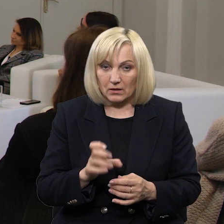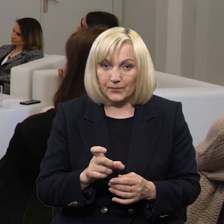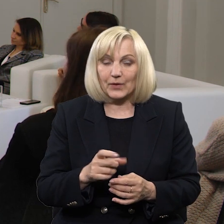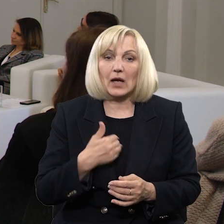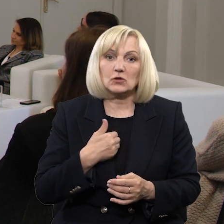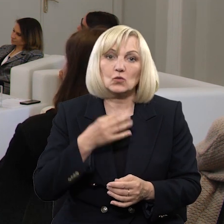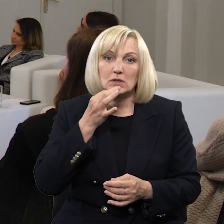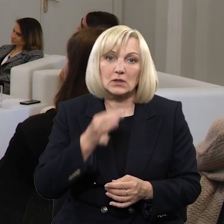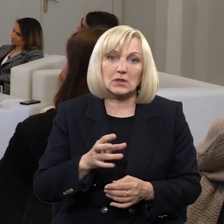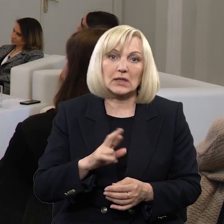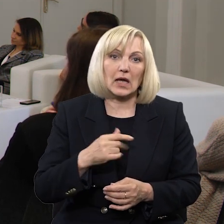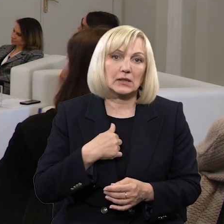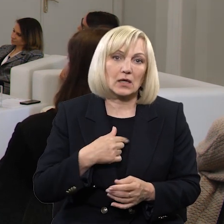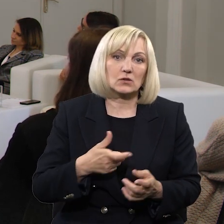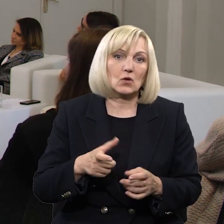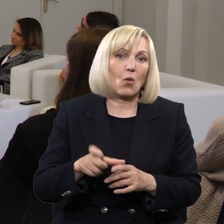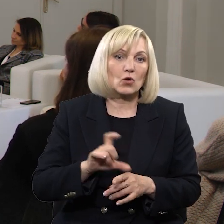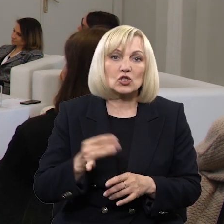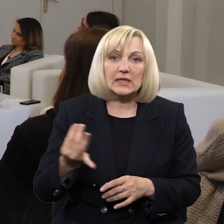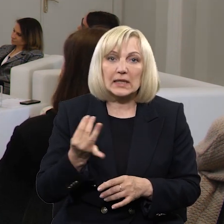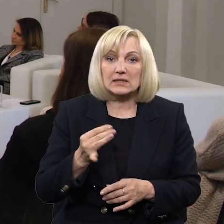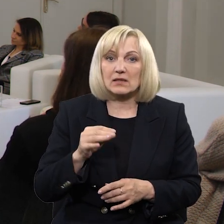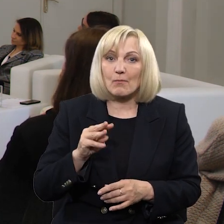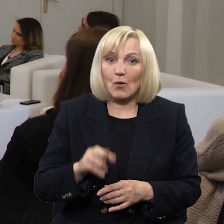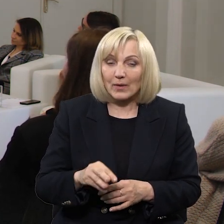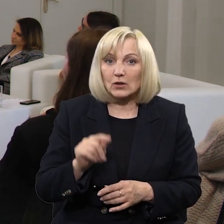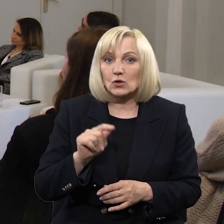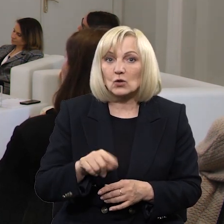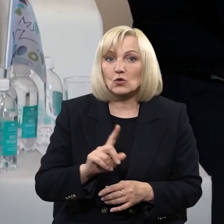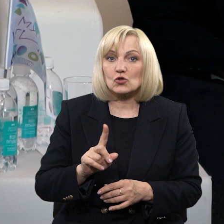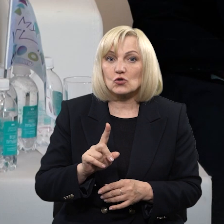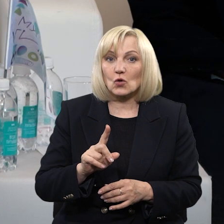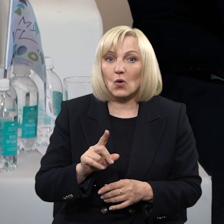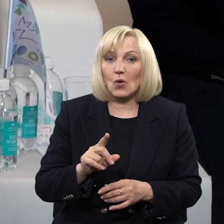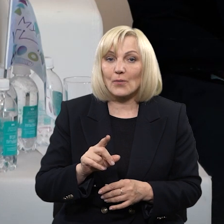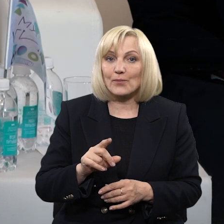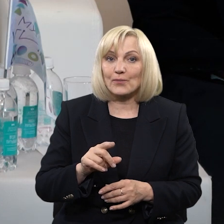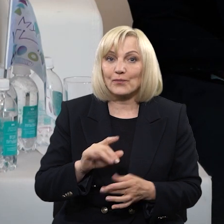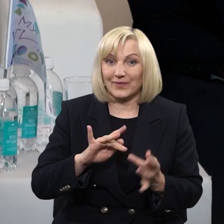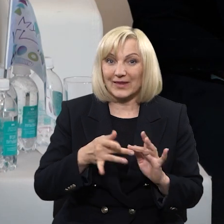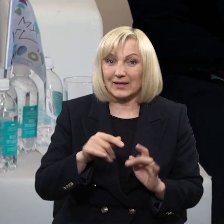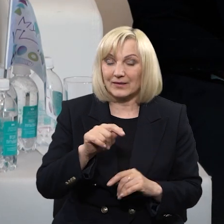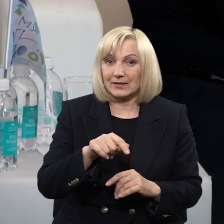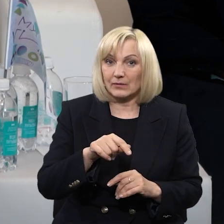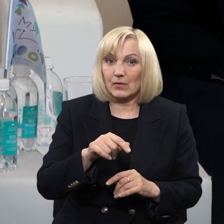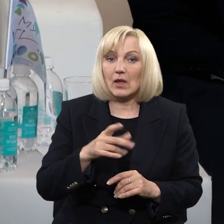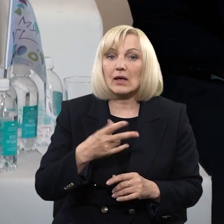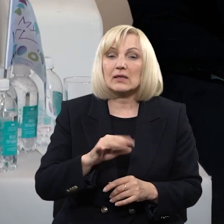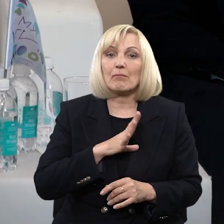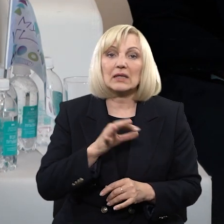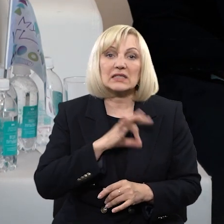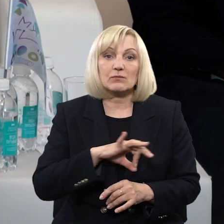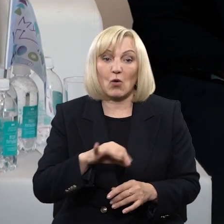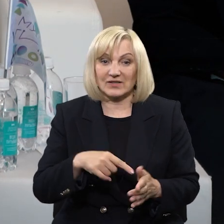э хотела сказать что для нас очень было интересно моментом то что интерфейс который был